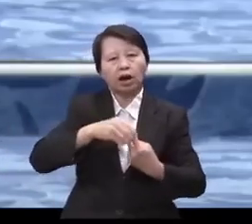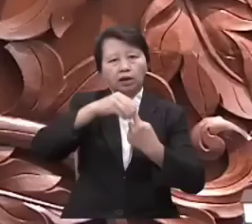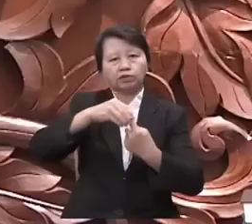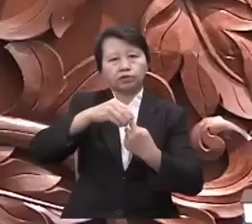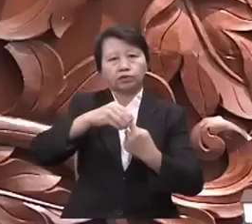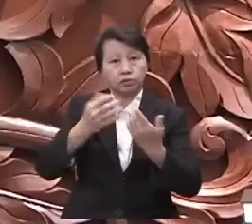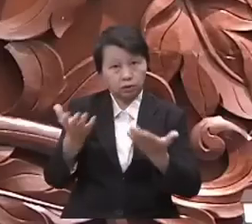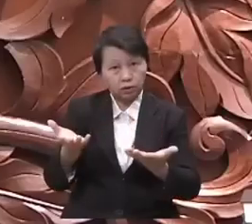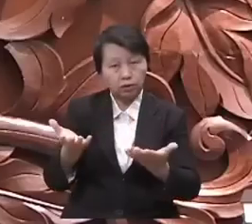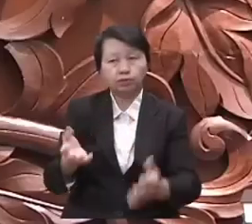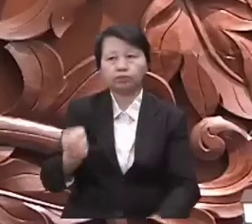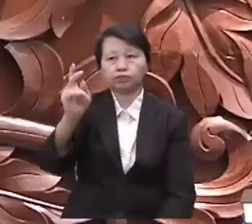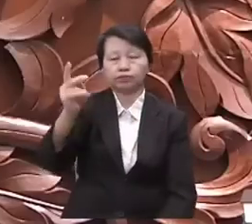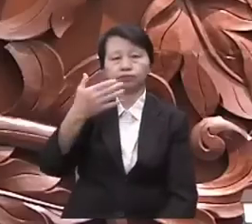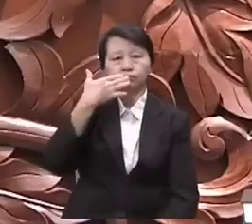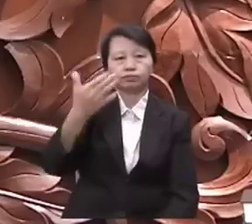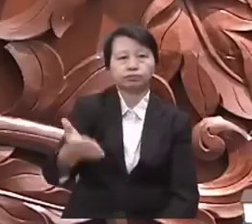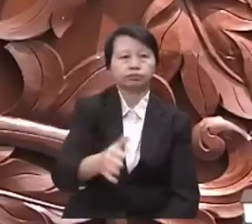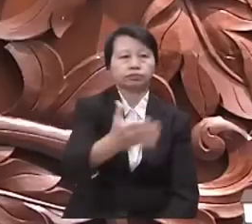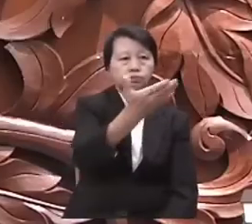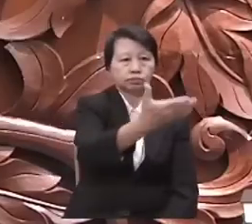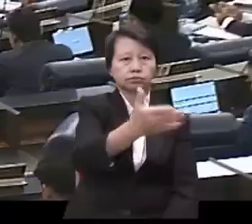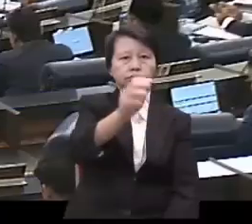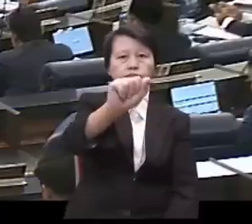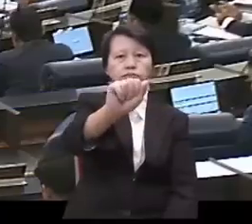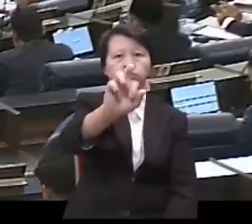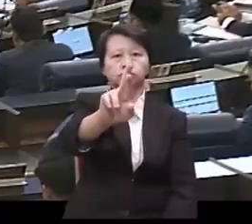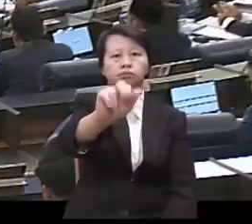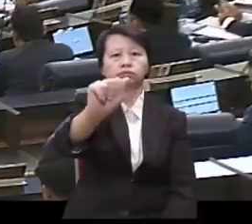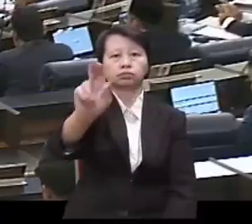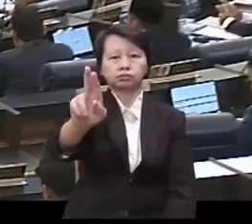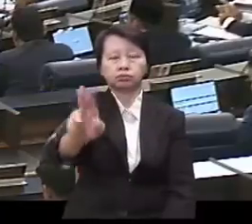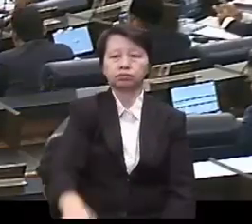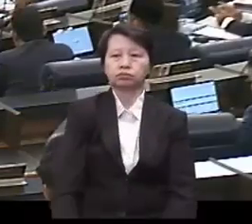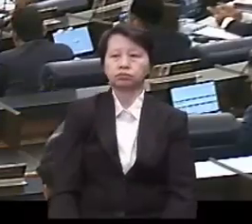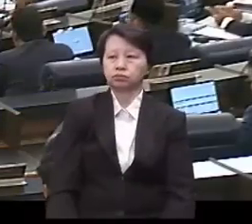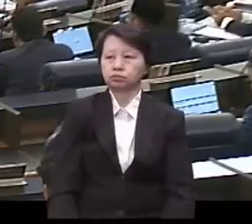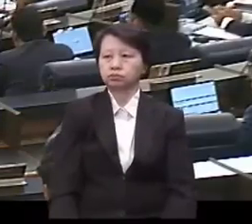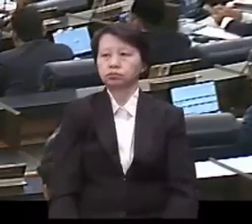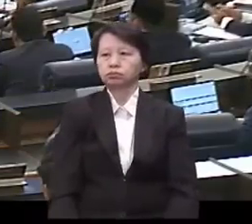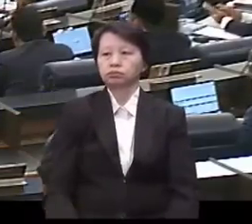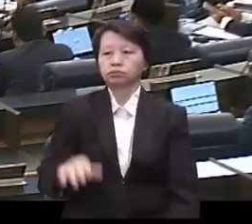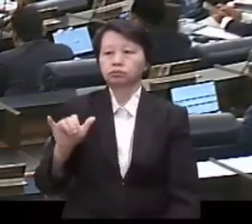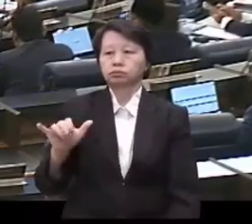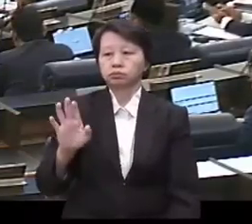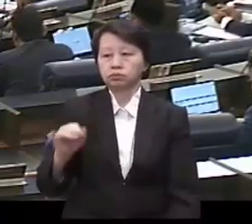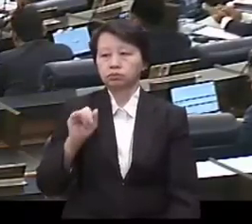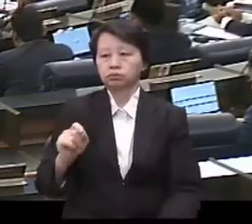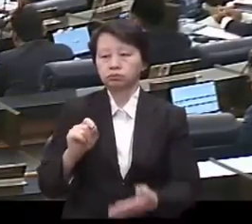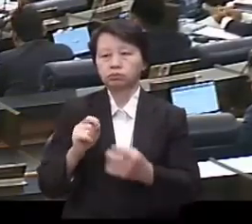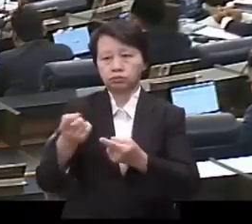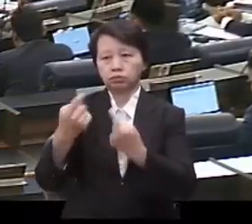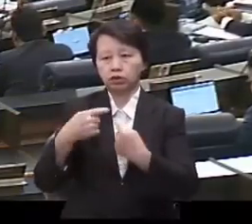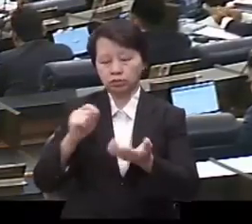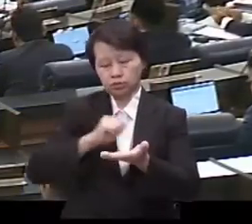Arau. Yang Muhammad, ini Yang Muhammad boleh jawab betul sebab saya teknikal sikit.